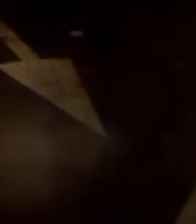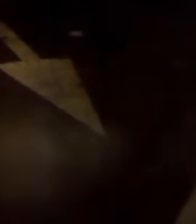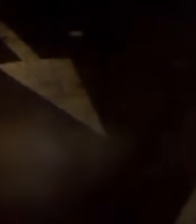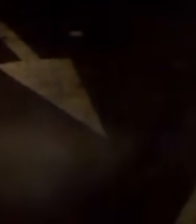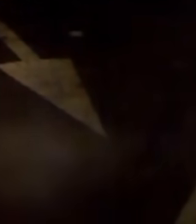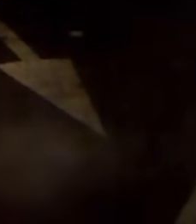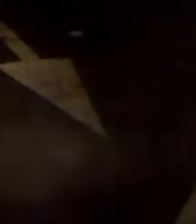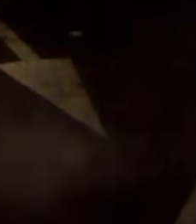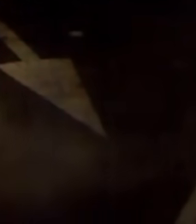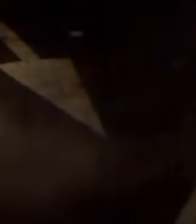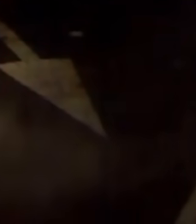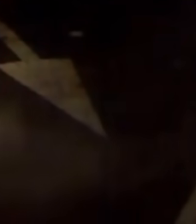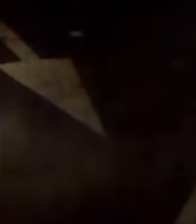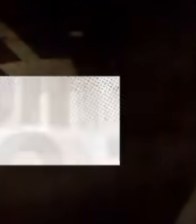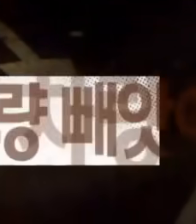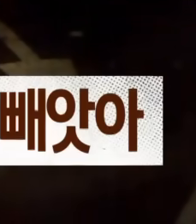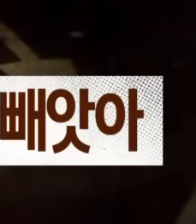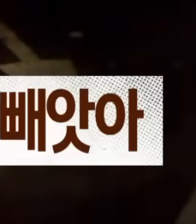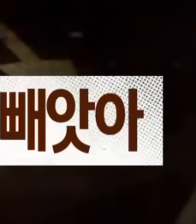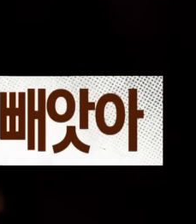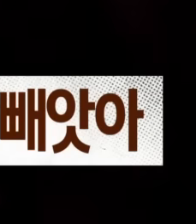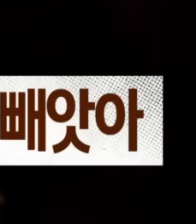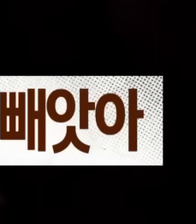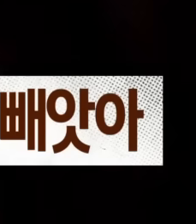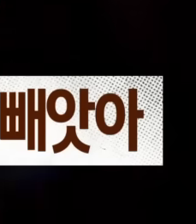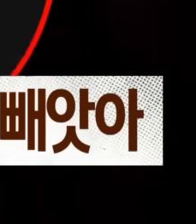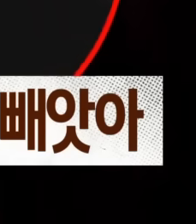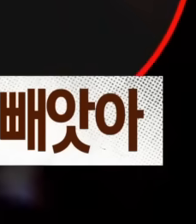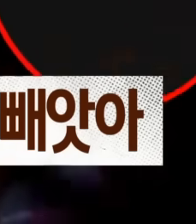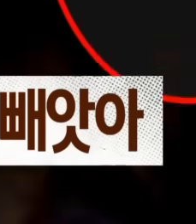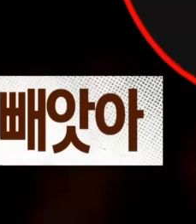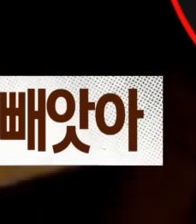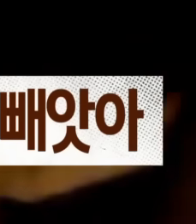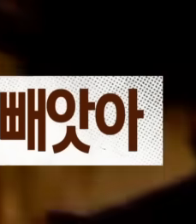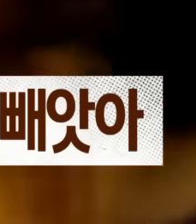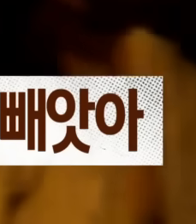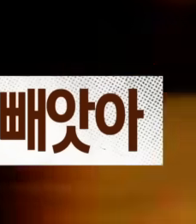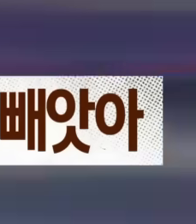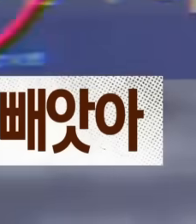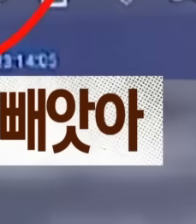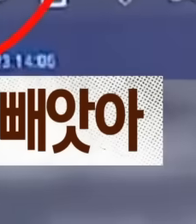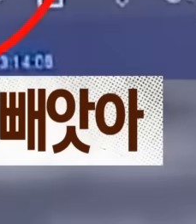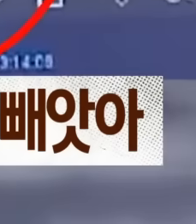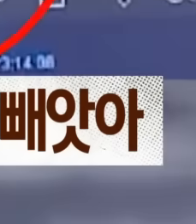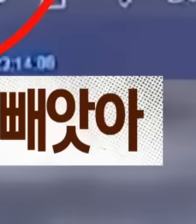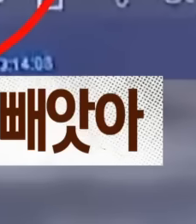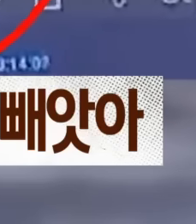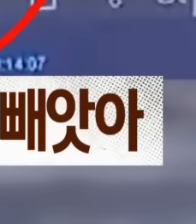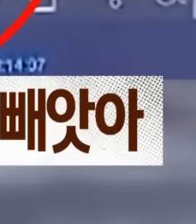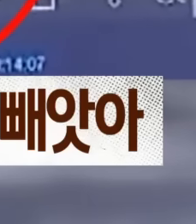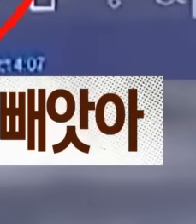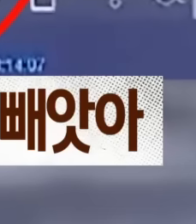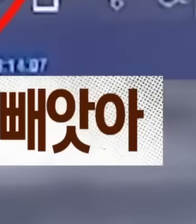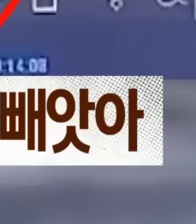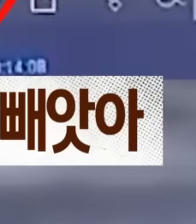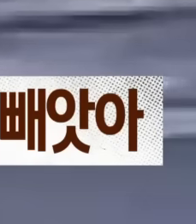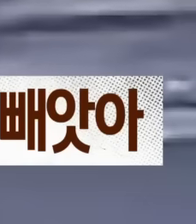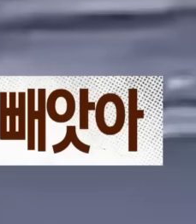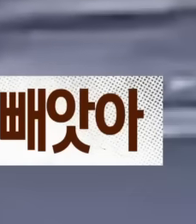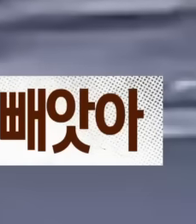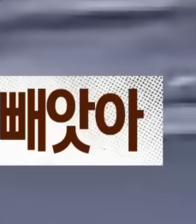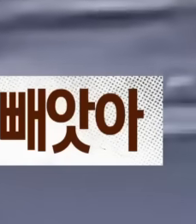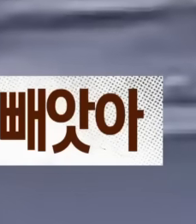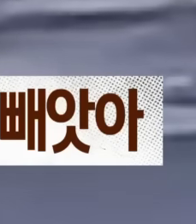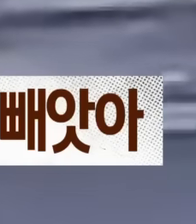오늘의 사건 반장입니다. 대리기사로 속인 뒤 여성을 폭행하고 차량 탈취까지 시도했던 남성이 경찰에